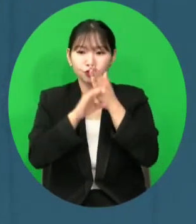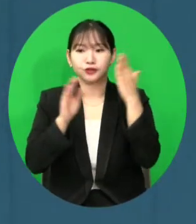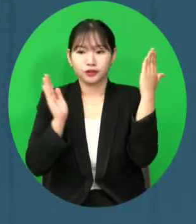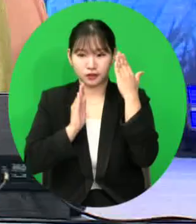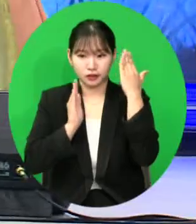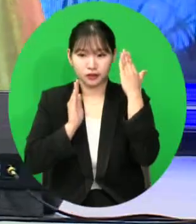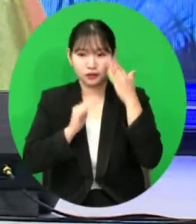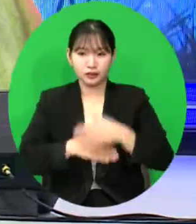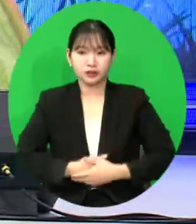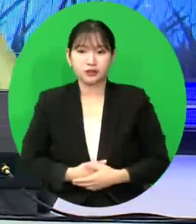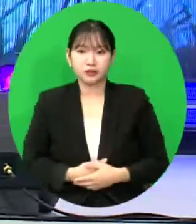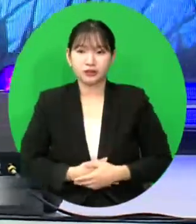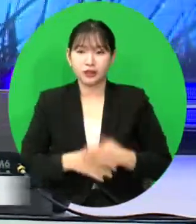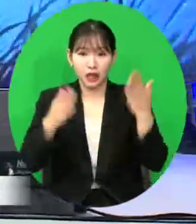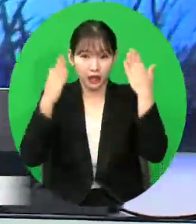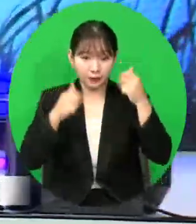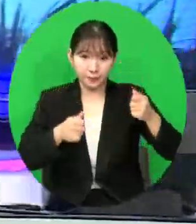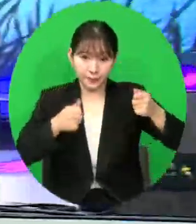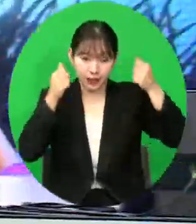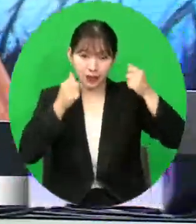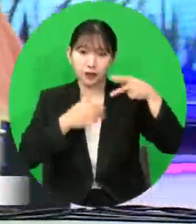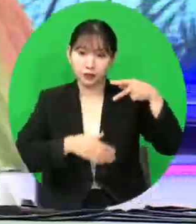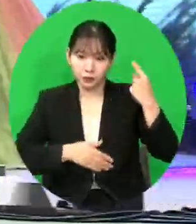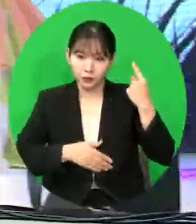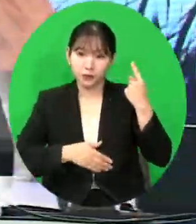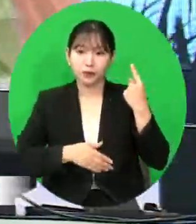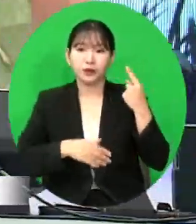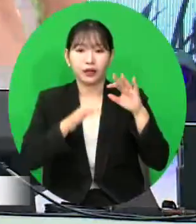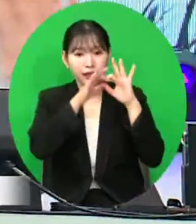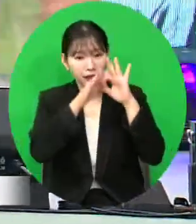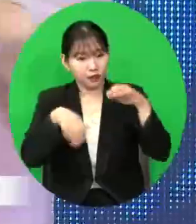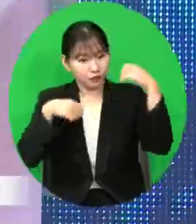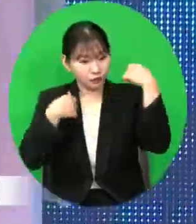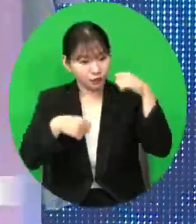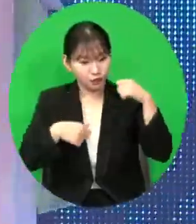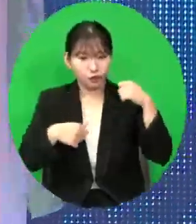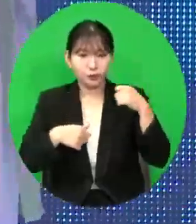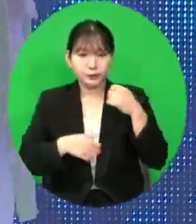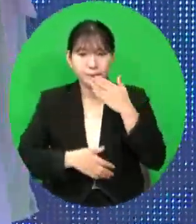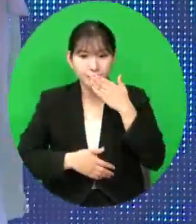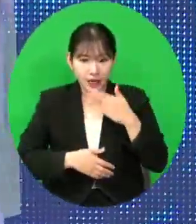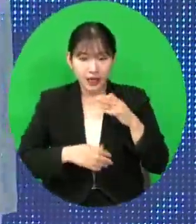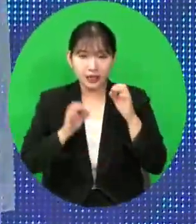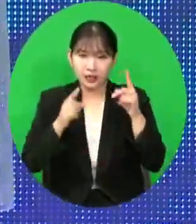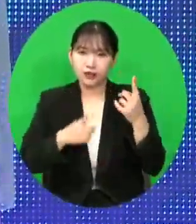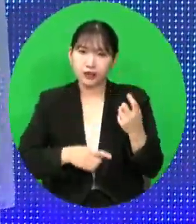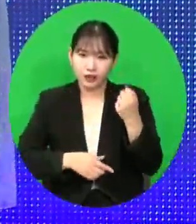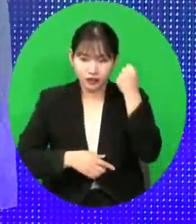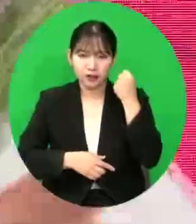학생들. 학교를 졸업해도 계속해서 춤을 출 수 있는 기회를 갖는